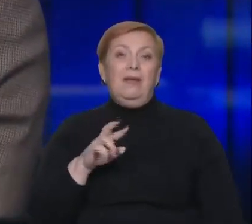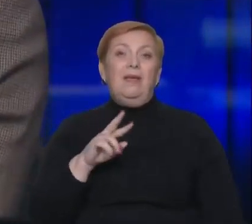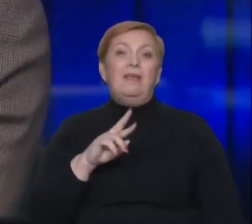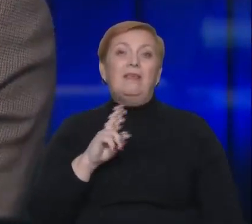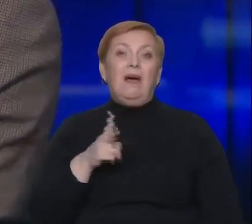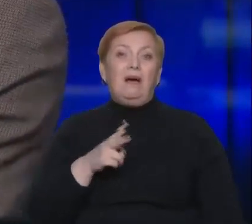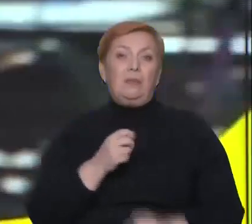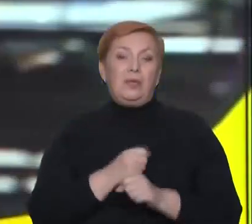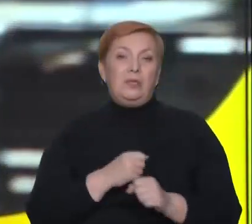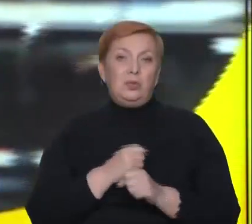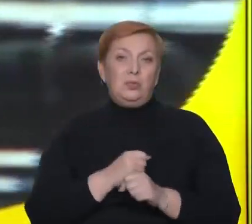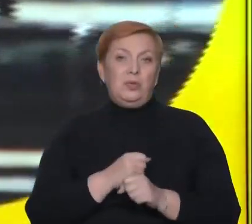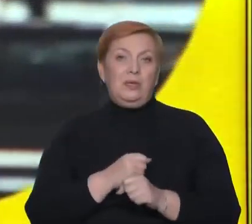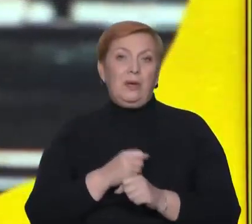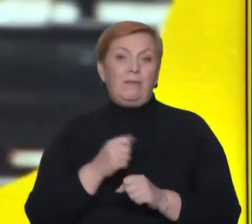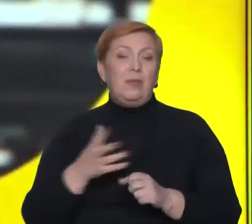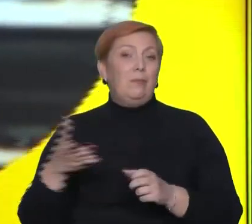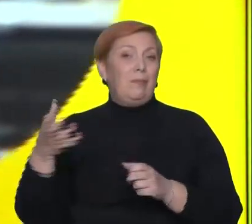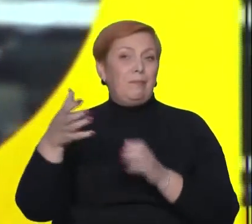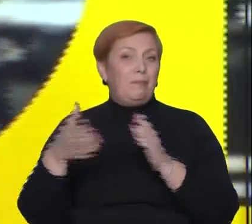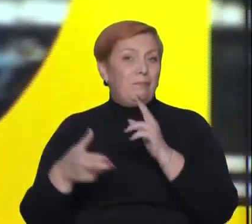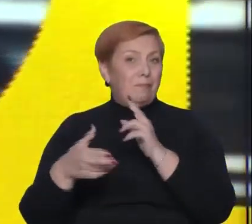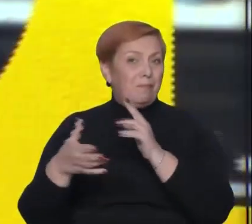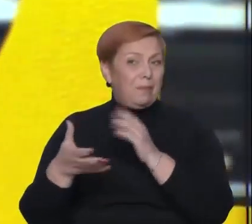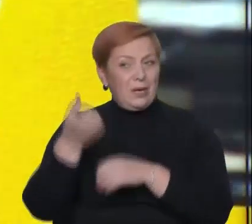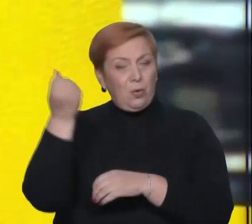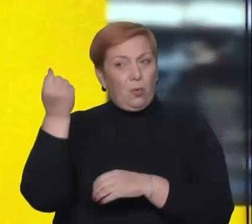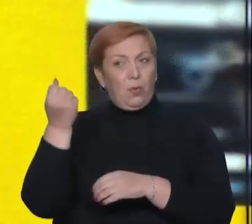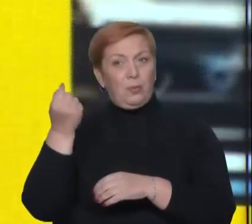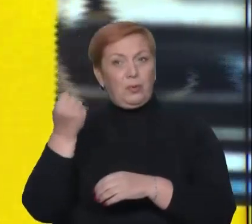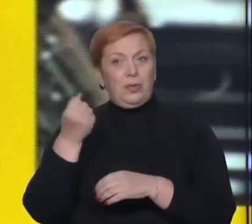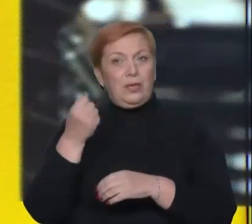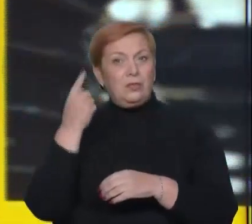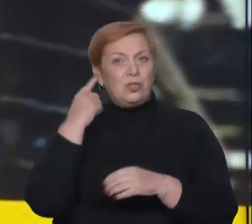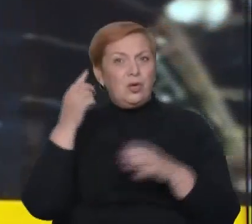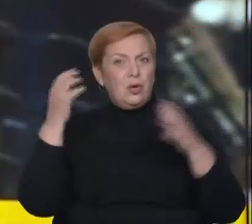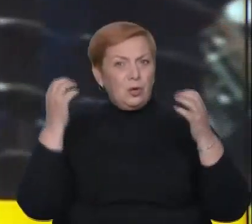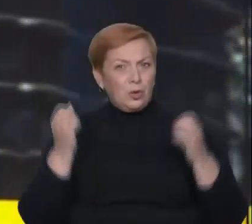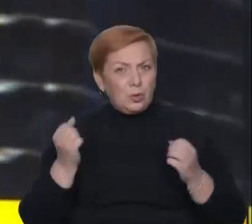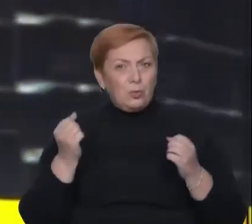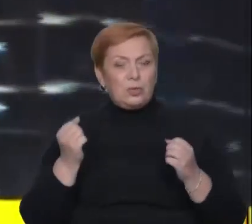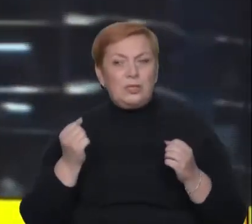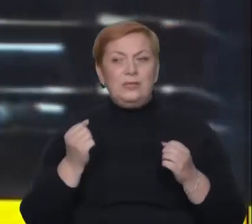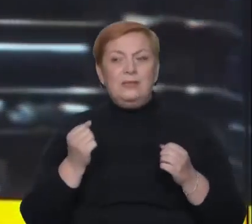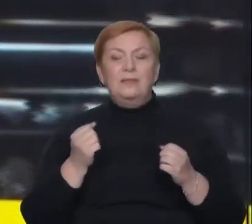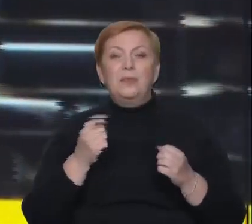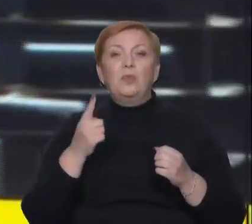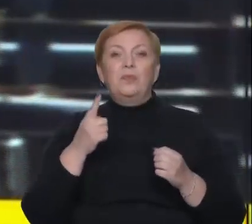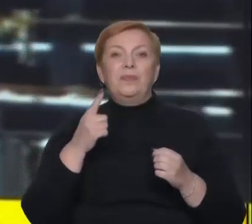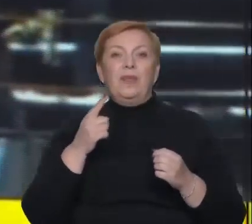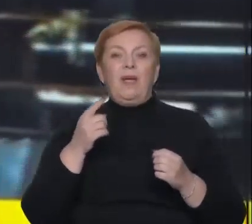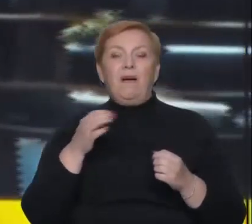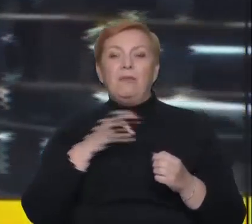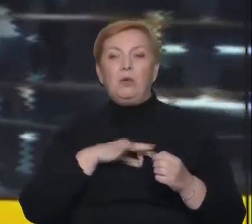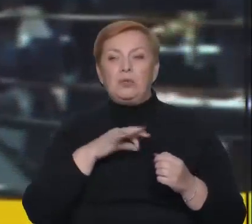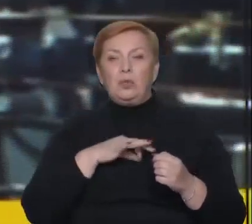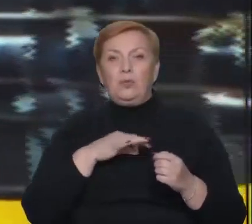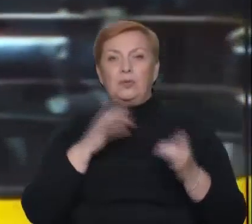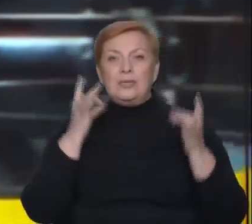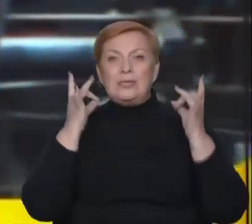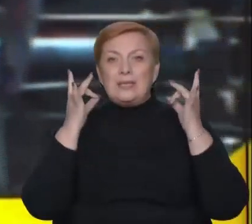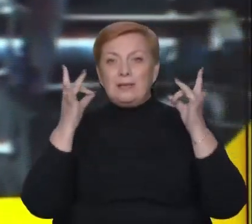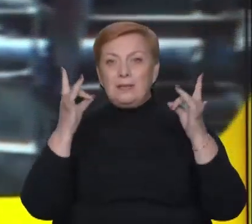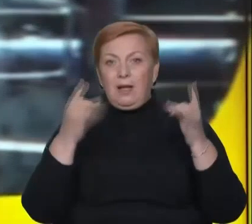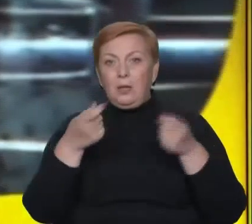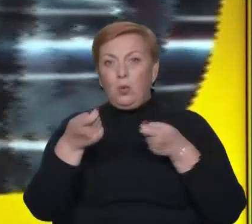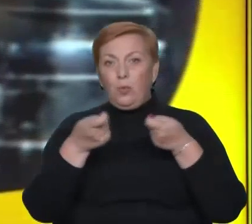глушить дрон противника? Дивіться, так звані FPV використовуються сигнали управління, телеметрію